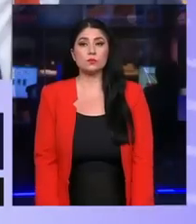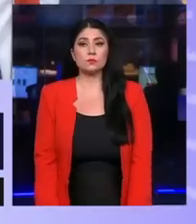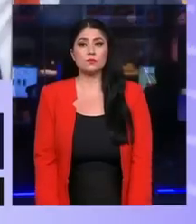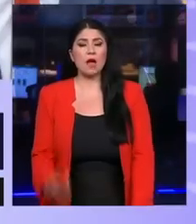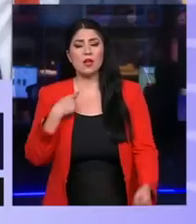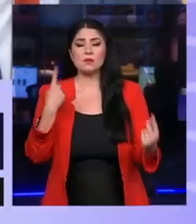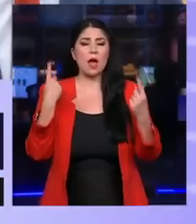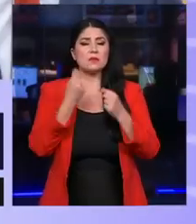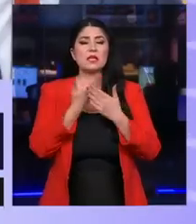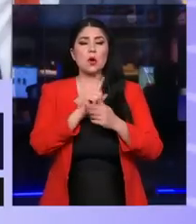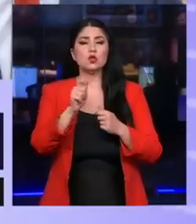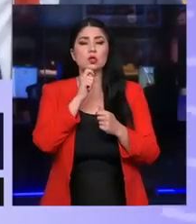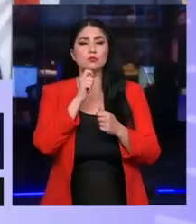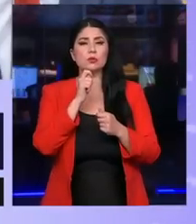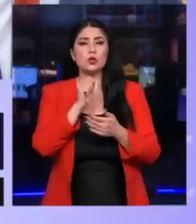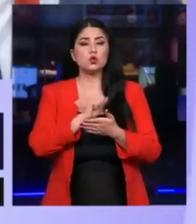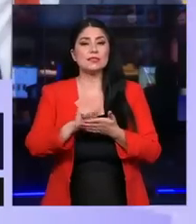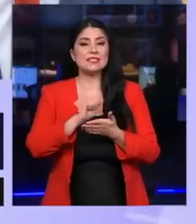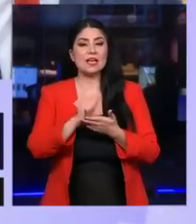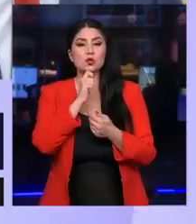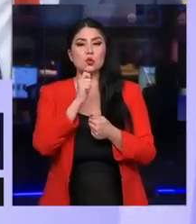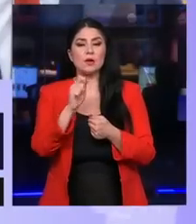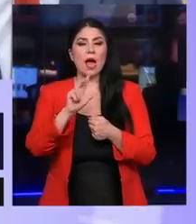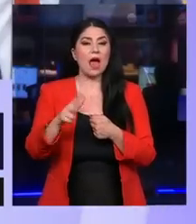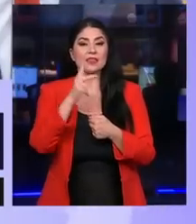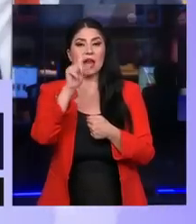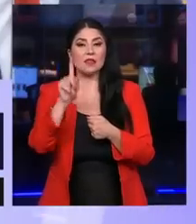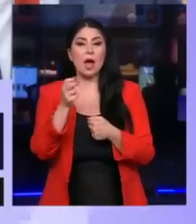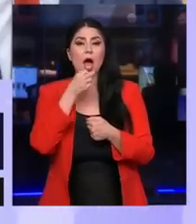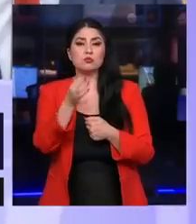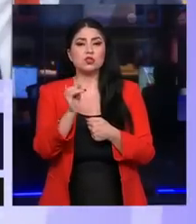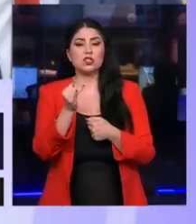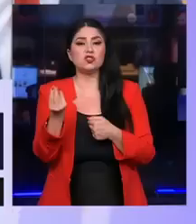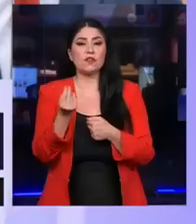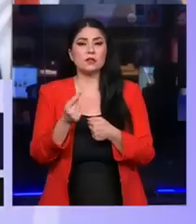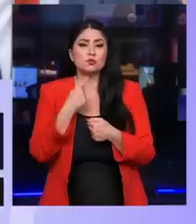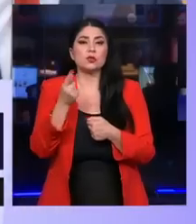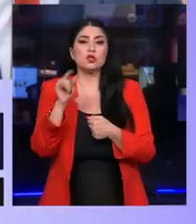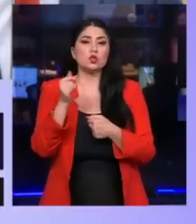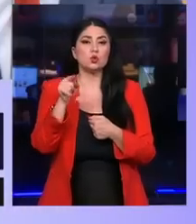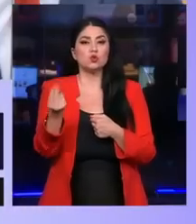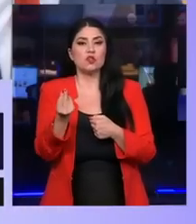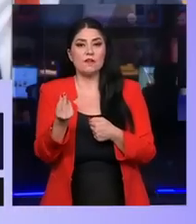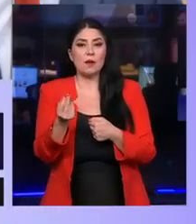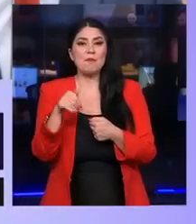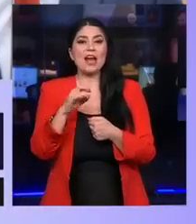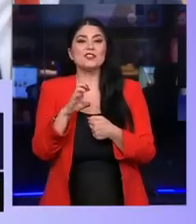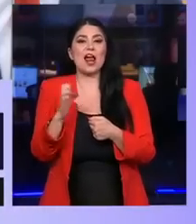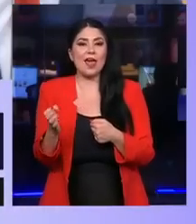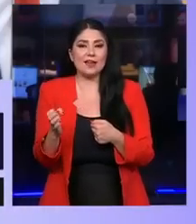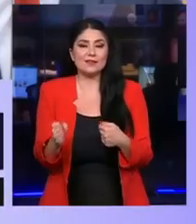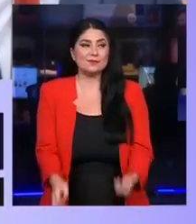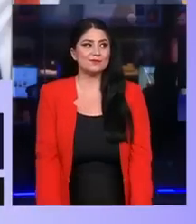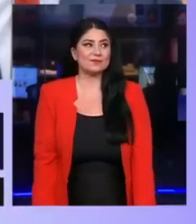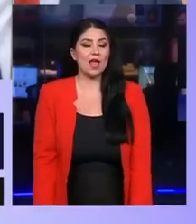și, într-adevăr, cum se zicea mai devreme, după a treia întrebare, a zis și el ceva. Pe principiu, zici și tu ceva. Marcele a zis